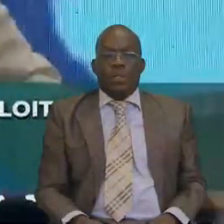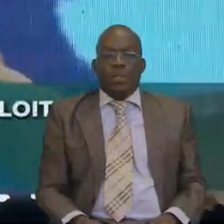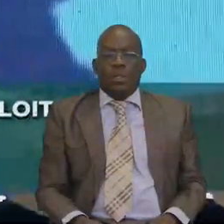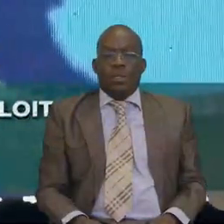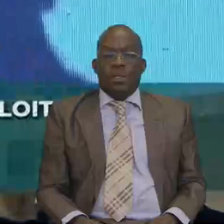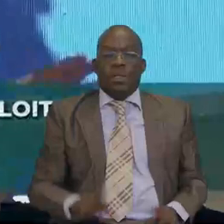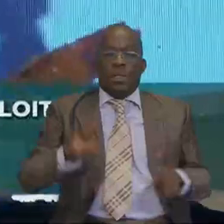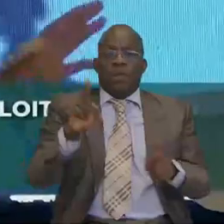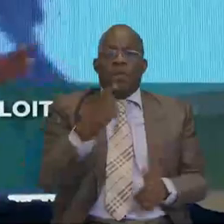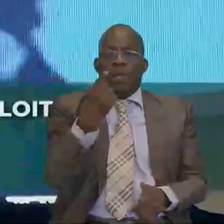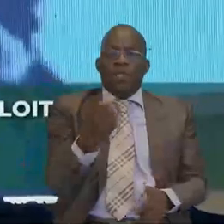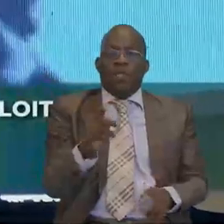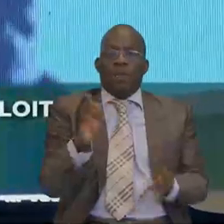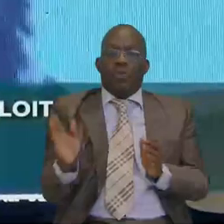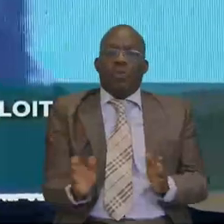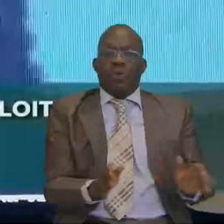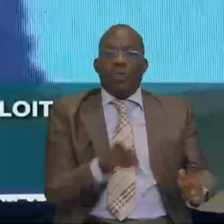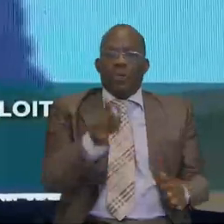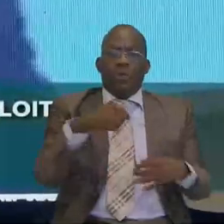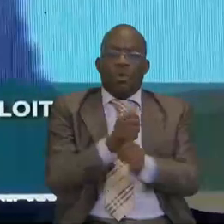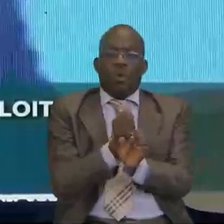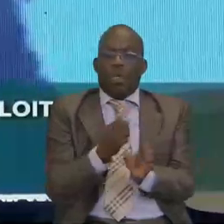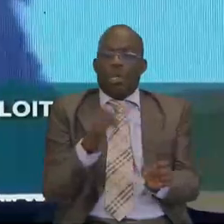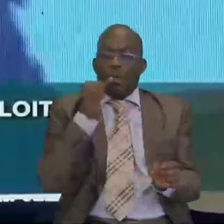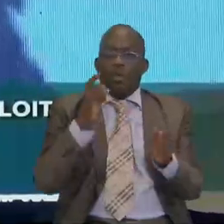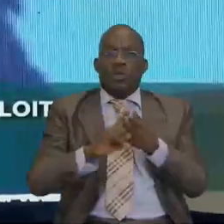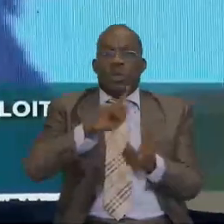Et la première préparation, c'est de nous détourner